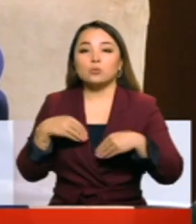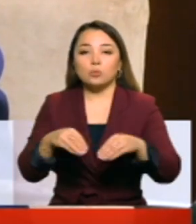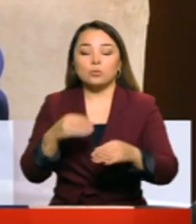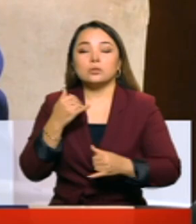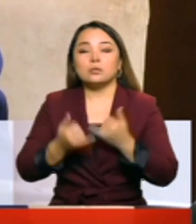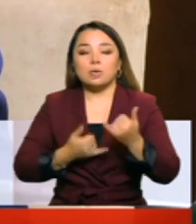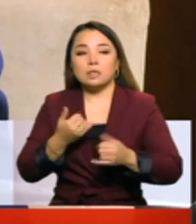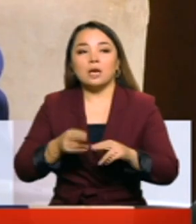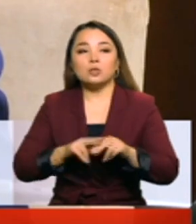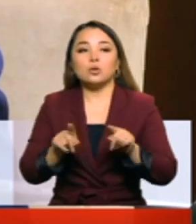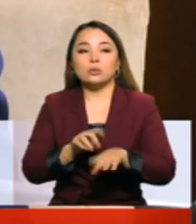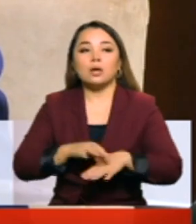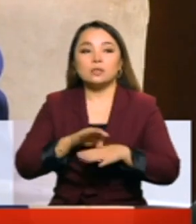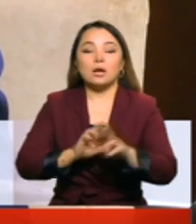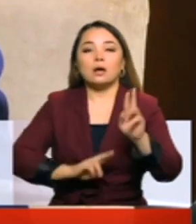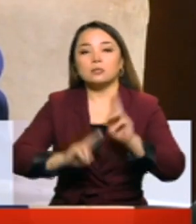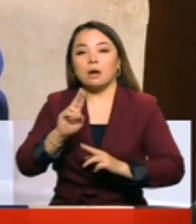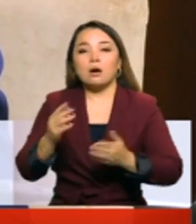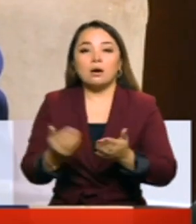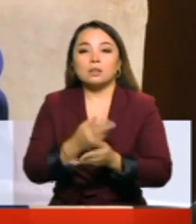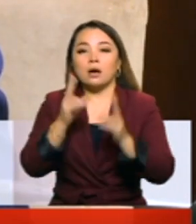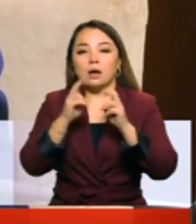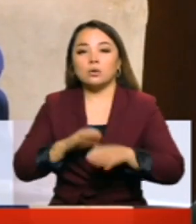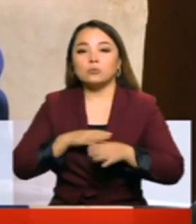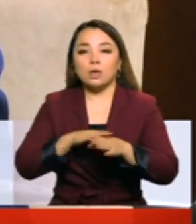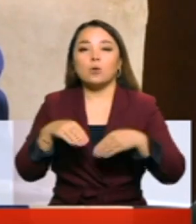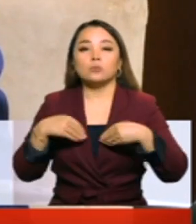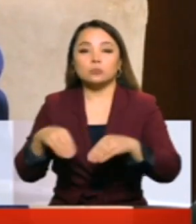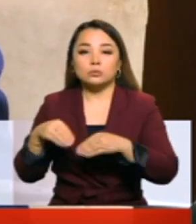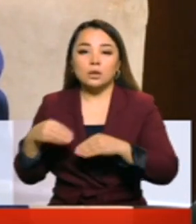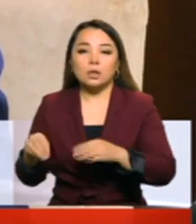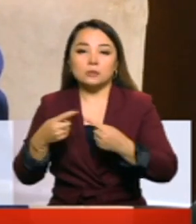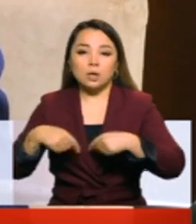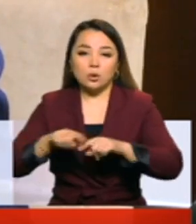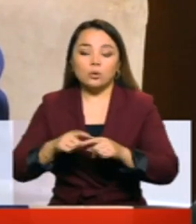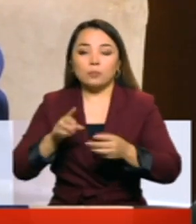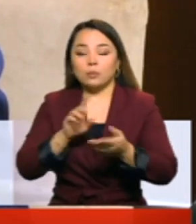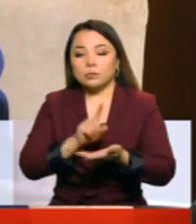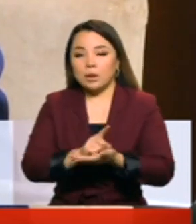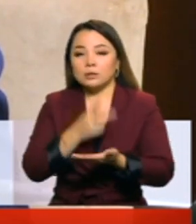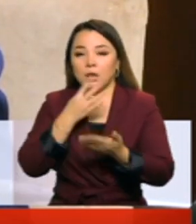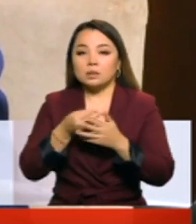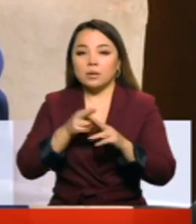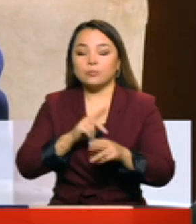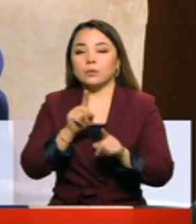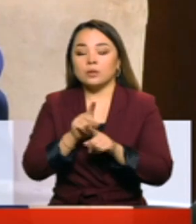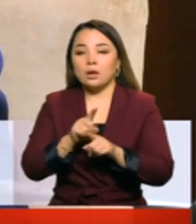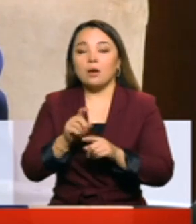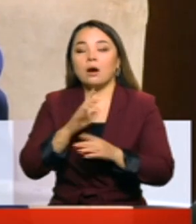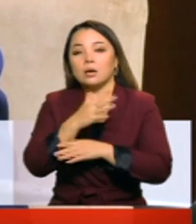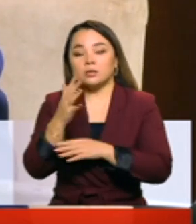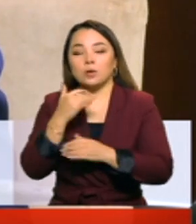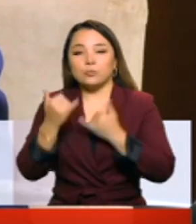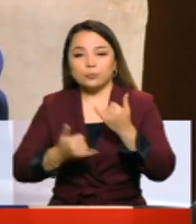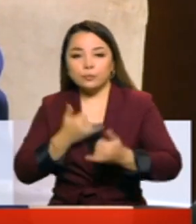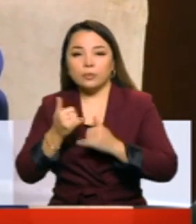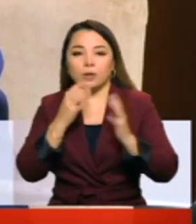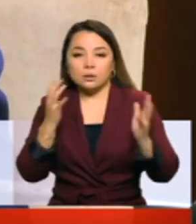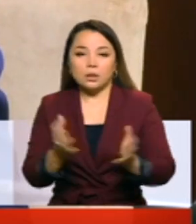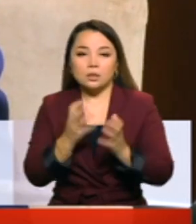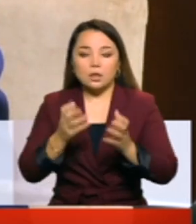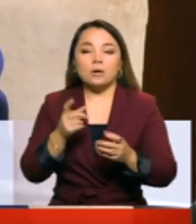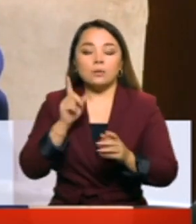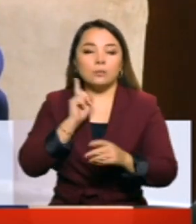күтім жасау тәсілдерін қайта қарау керек деп санаймын. Көшет отырғызатын мердігерлік ұйымдарға ағаштарды одан әрі міндетті түрде күтіп баптау мен жай